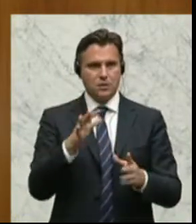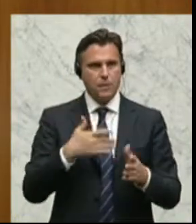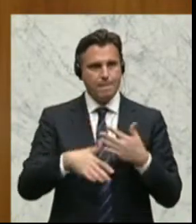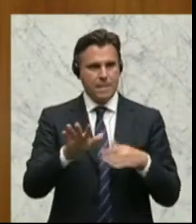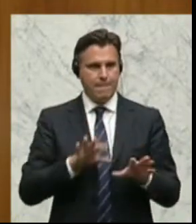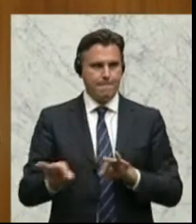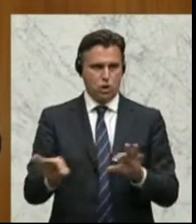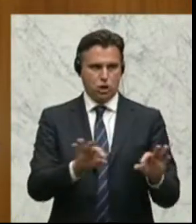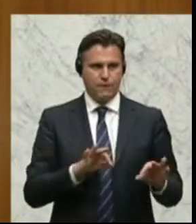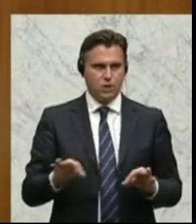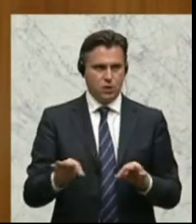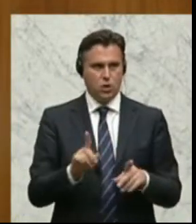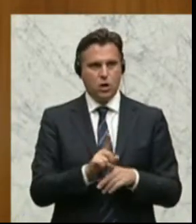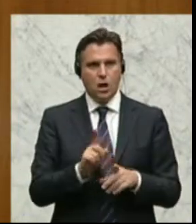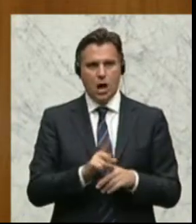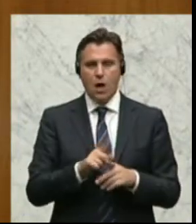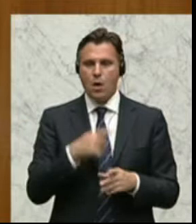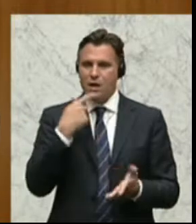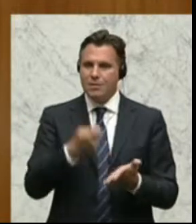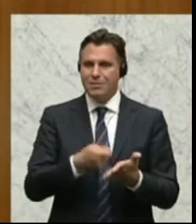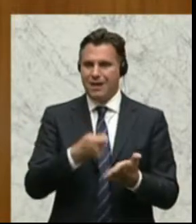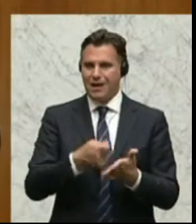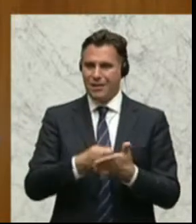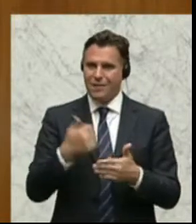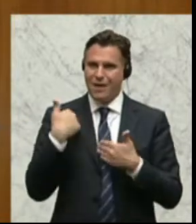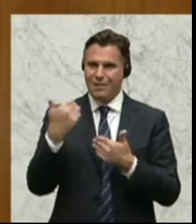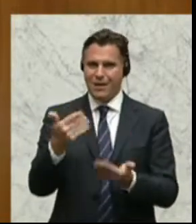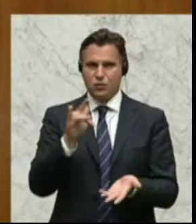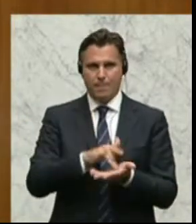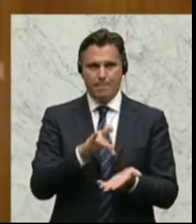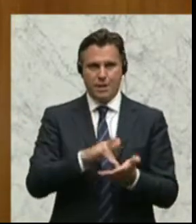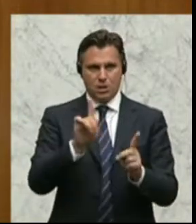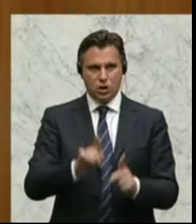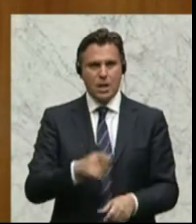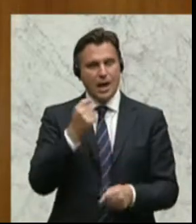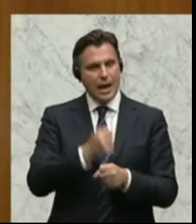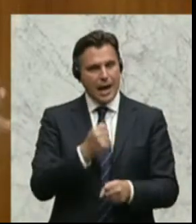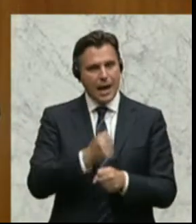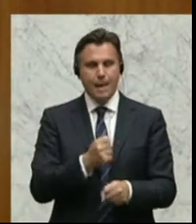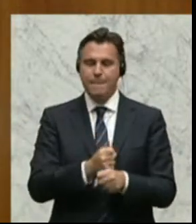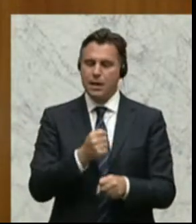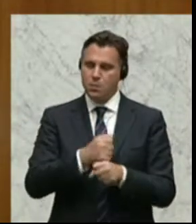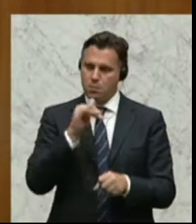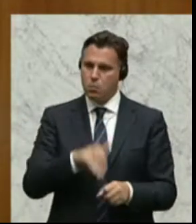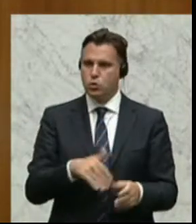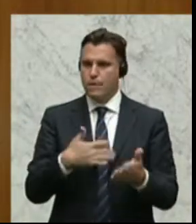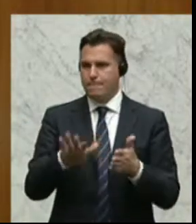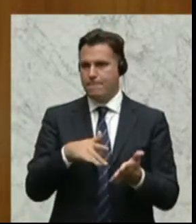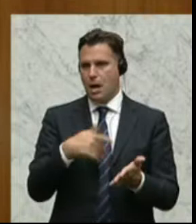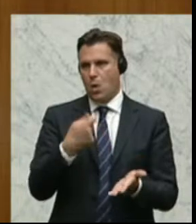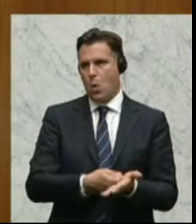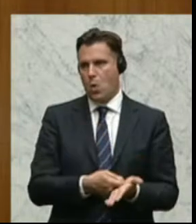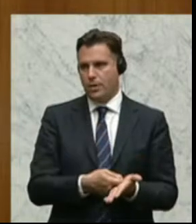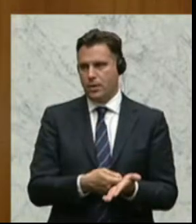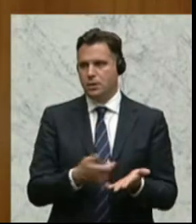eine Tarifentlastung für den Mittelstand und besonders Arbeit muss sich mehr lohnen. Wer heute betrachtet, wo der Zwischenraum steht